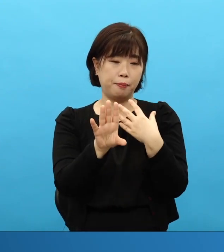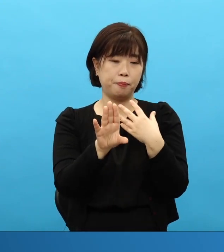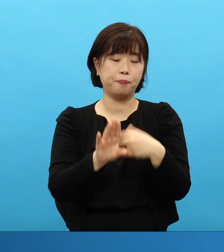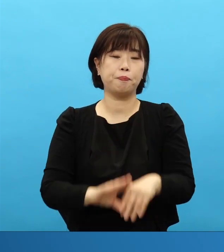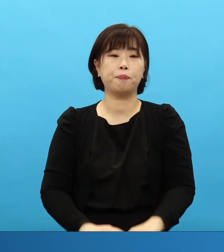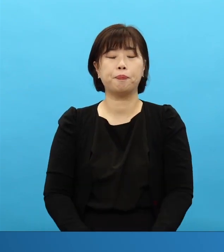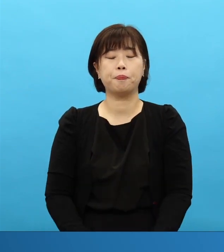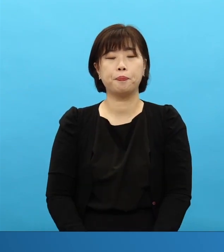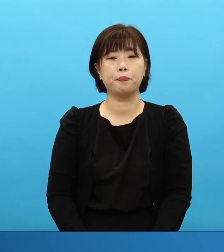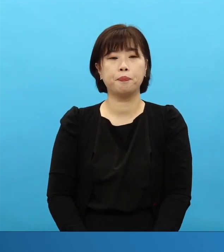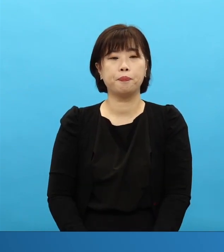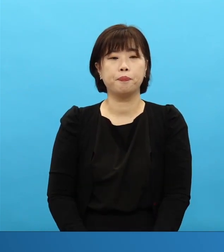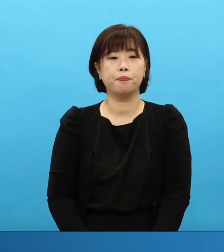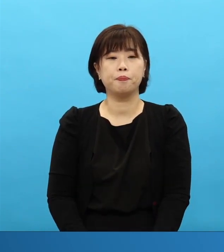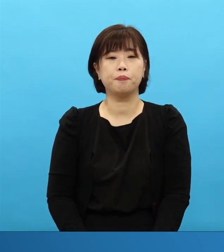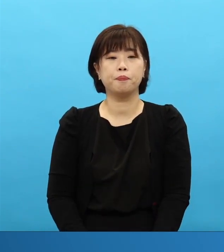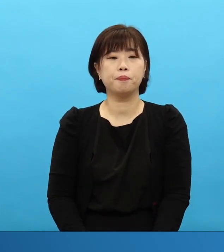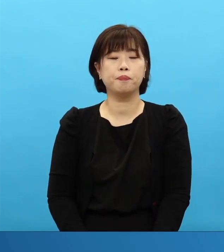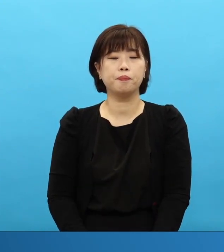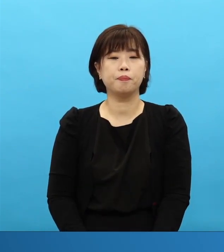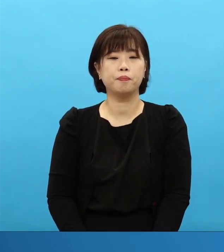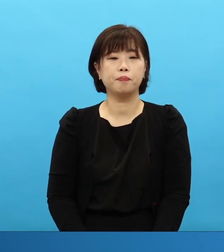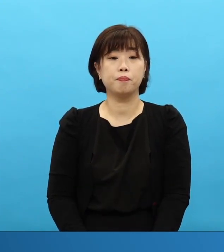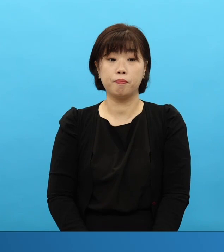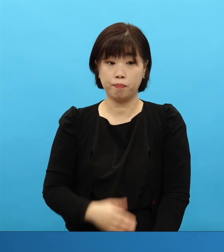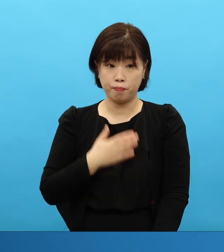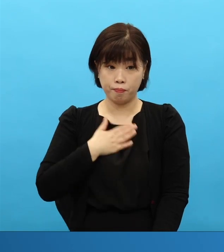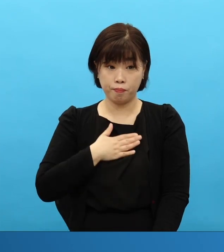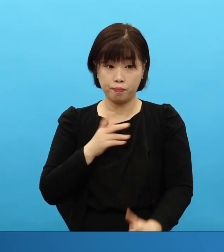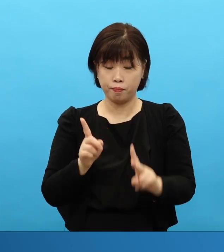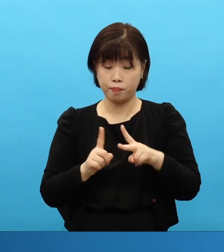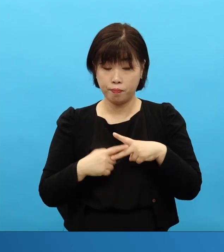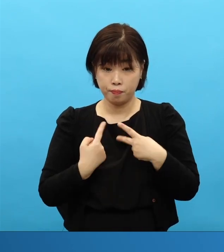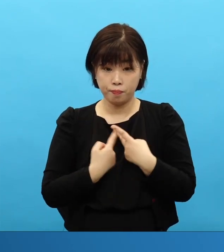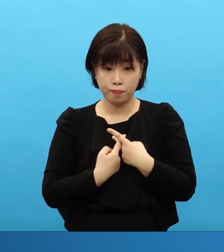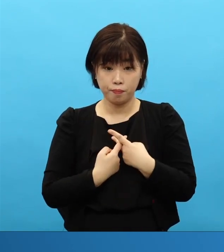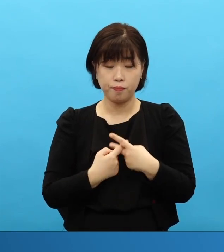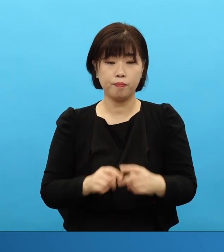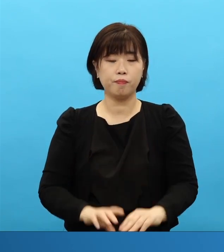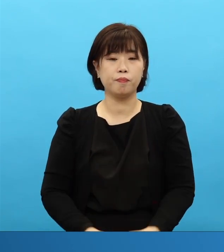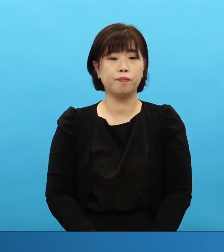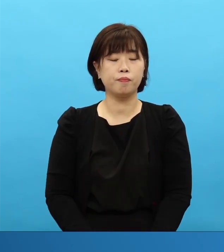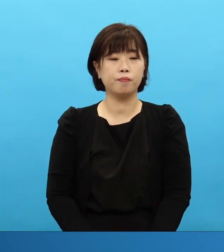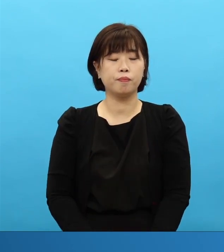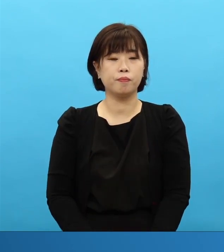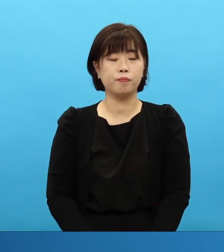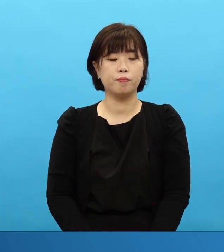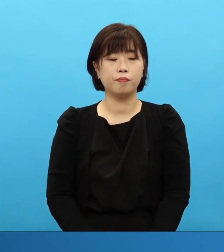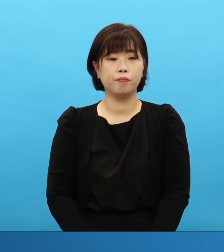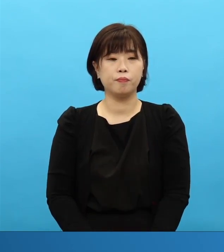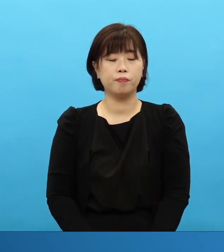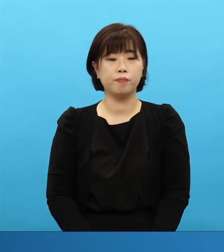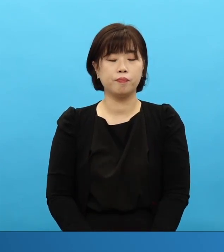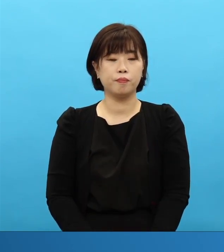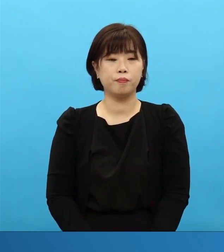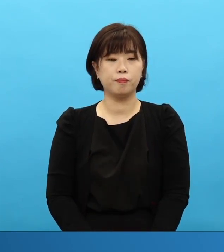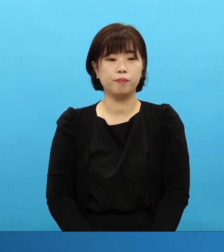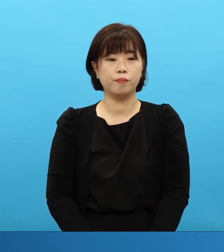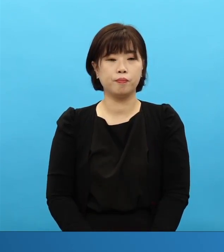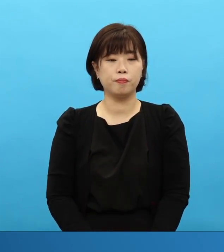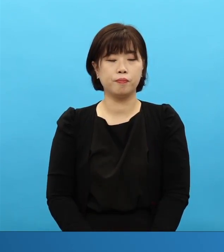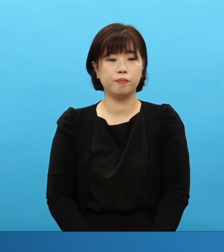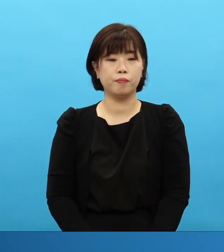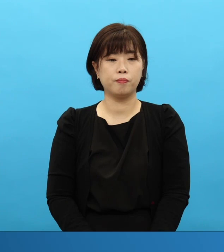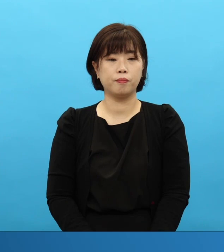we call the 3 answers. 아시겠죠? Understand? 이때 놀라운 일이 벌어집니다. At this time,